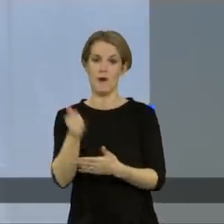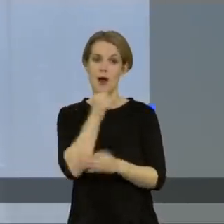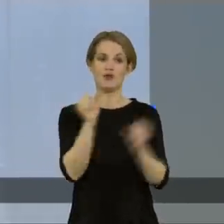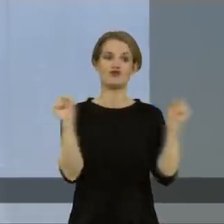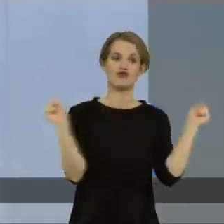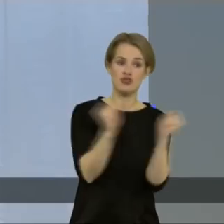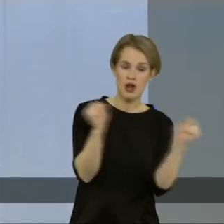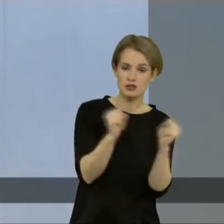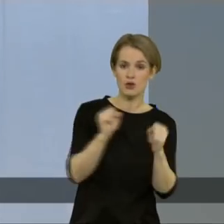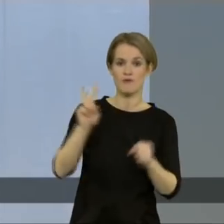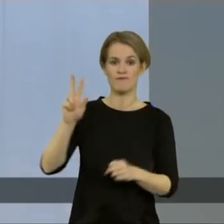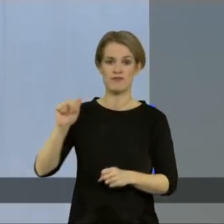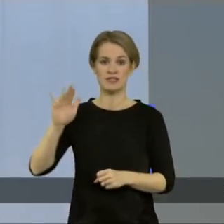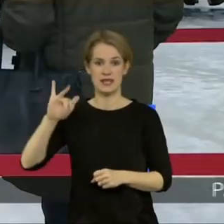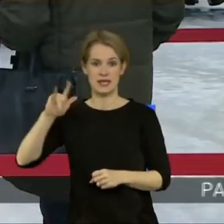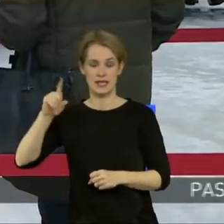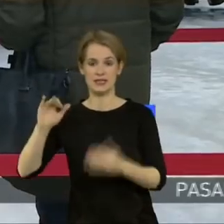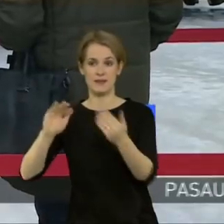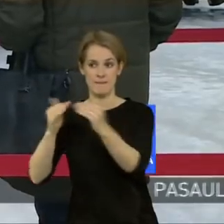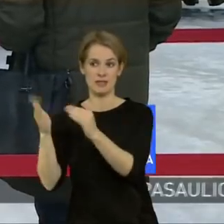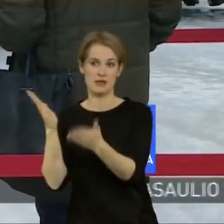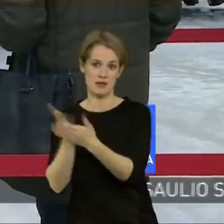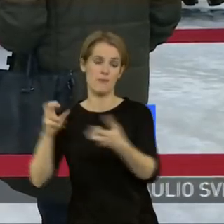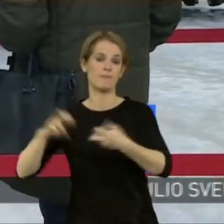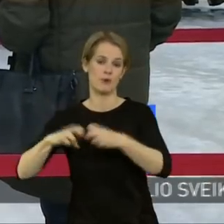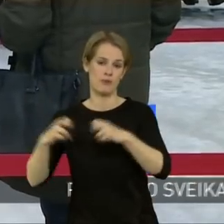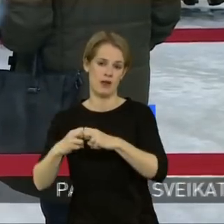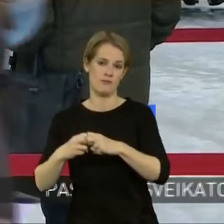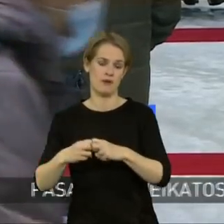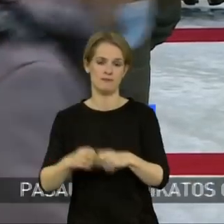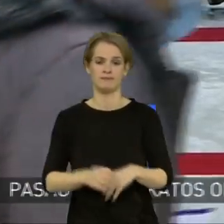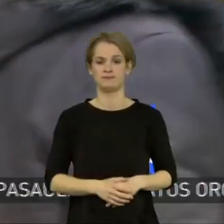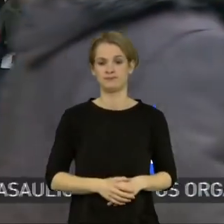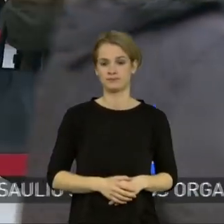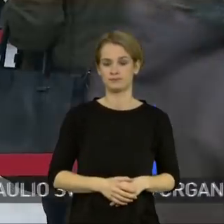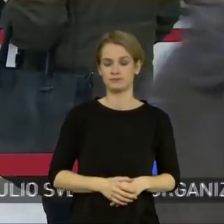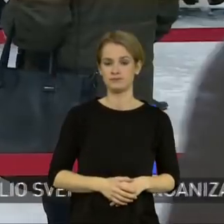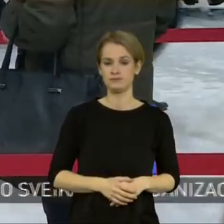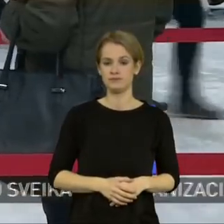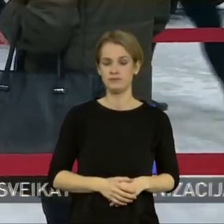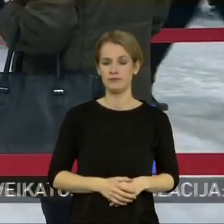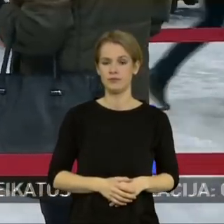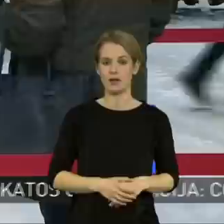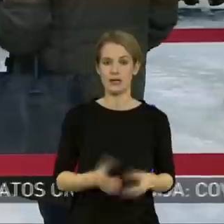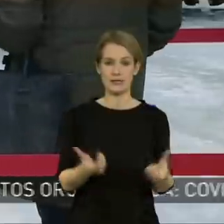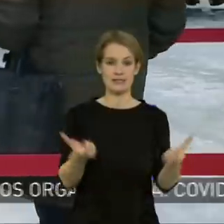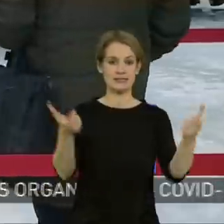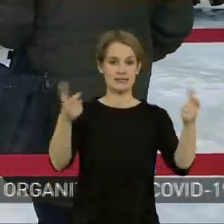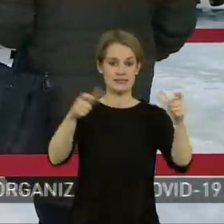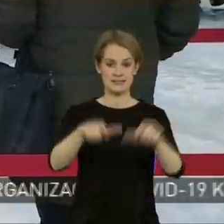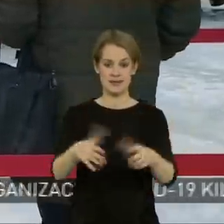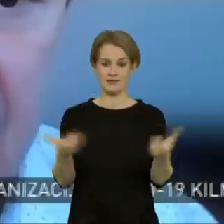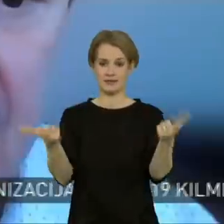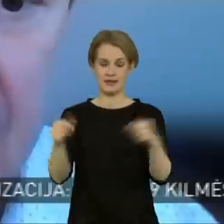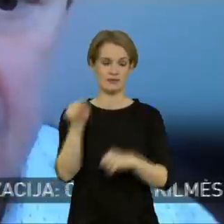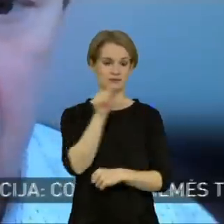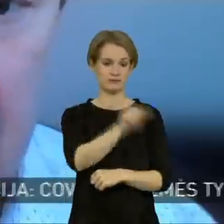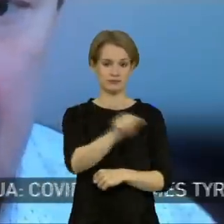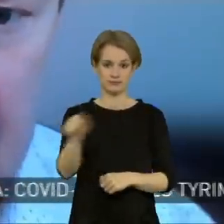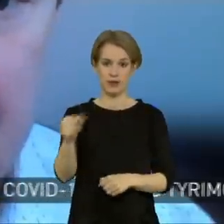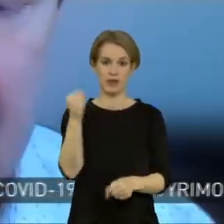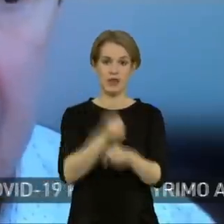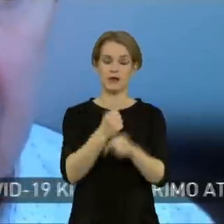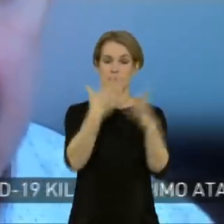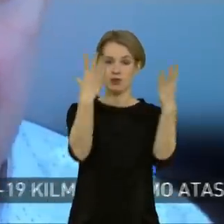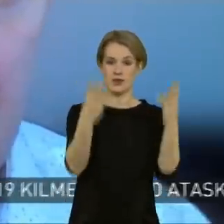Visagine. Dažniausiai lieka nepanaudota AstraZeneca vakcina. Tos savivaldybės, kurios nespėja suskiepyti per savaitę, tai